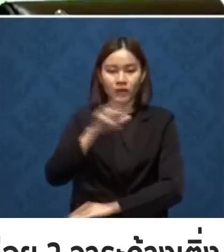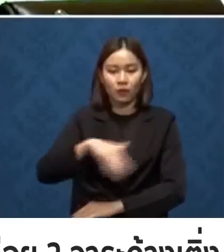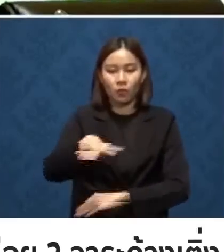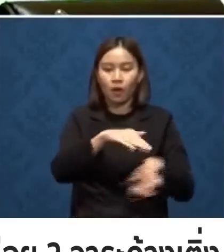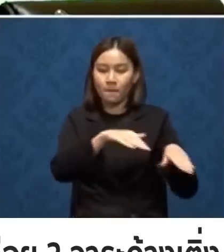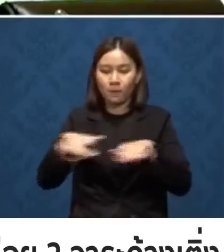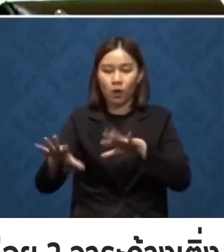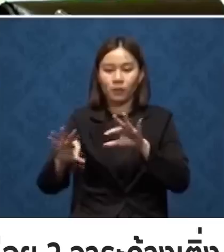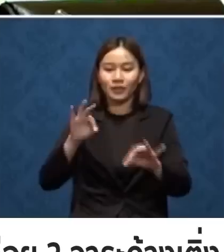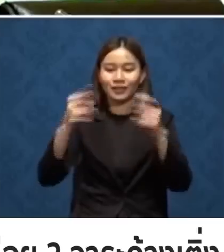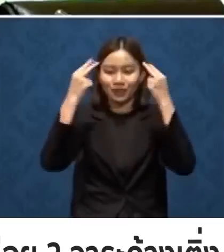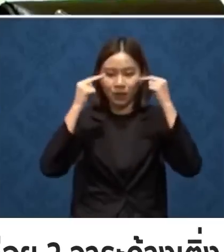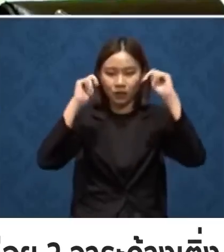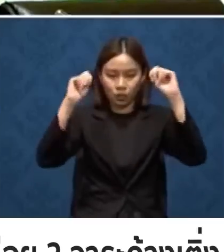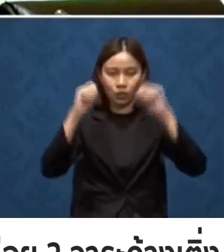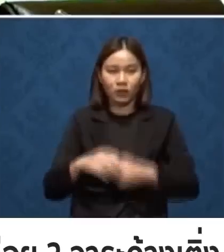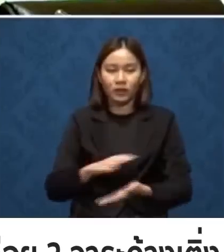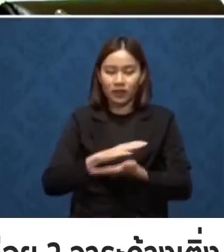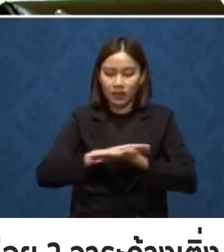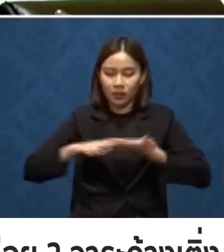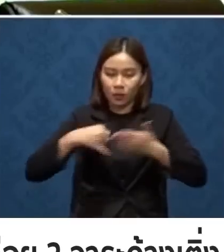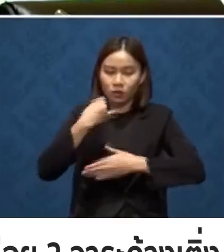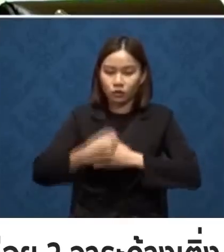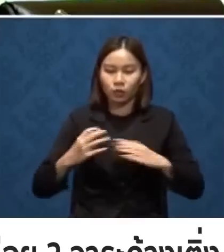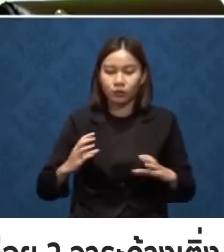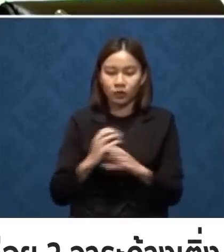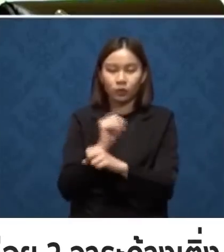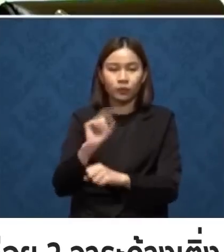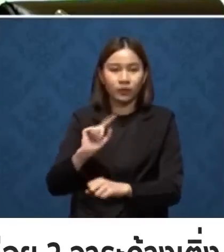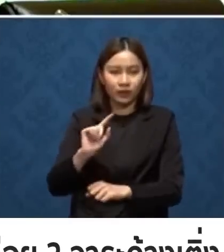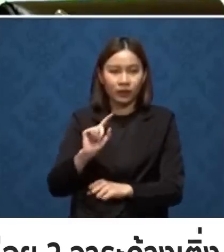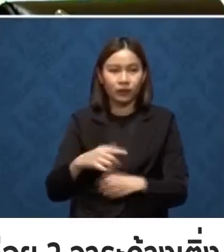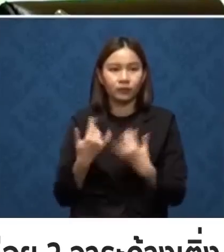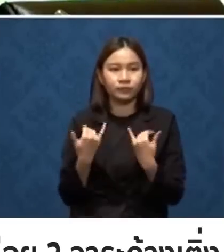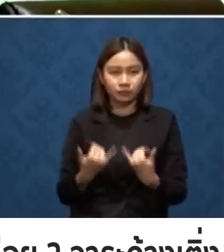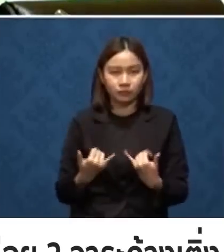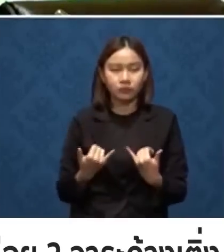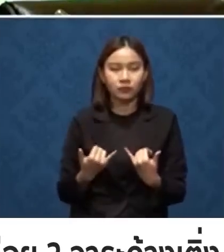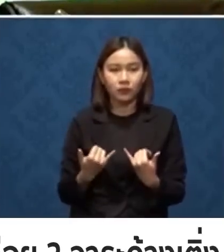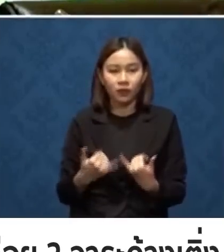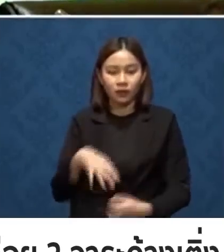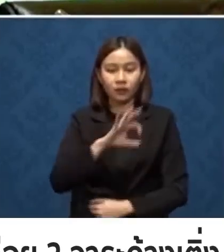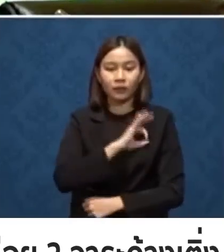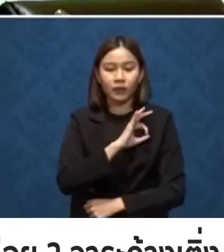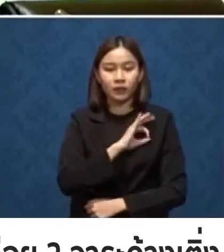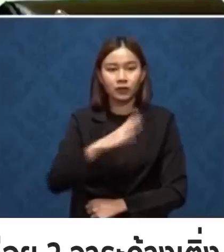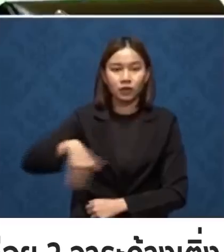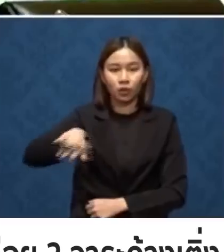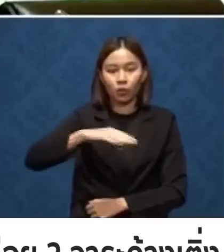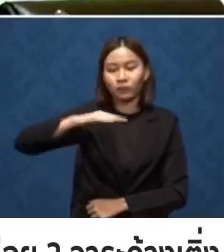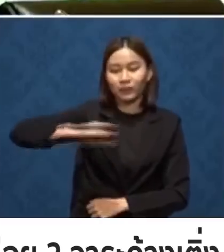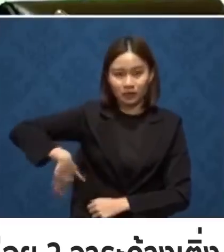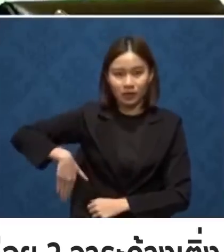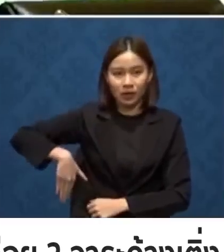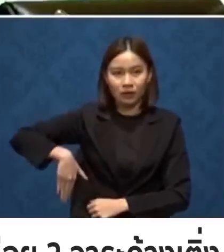ที่19กรกฎาคมหรือเปล่า ค่ะ อภิปราย2ฝ่ายให้เหตุผลเสร็จแล้วก็ต้องโหวตลงมติแต่วันนี้ตอนแรกเขามองว่าสว